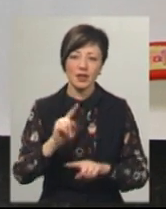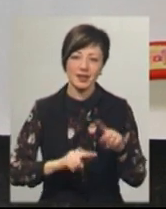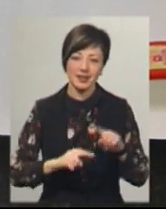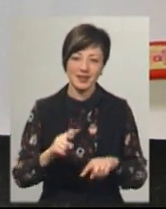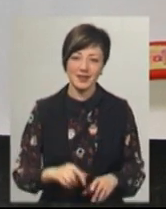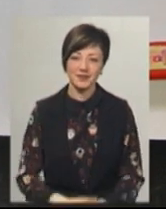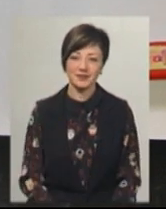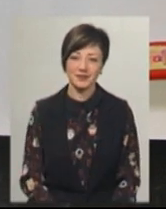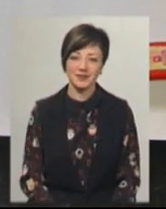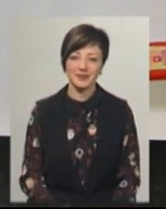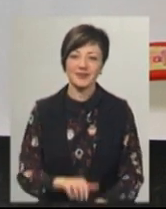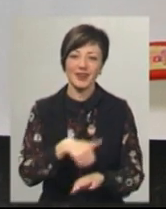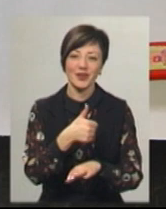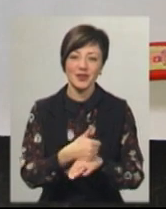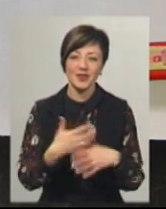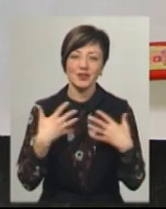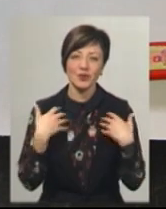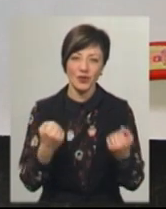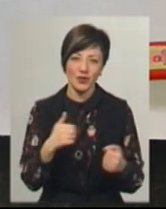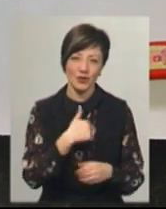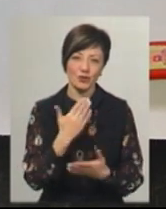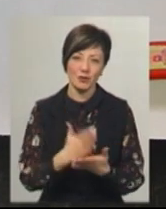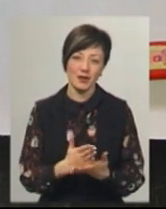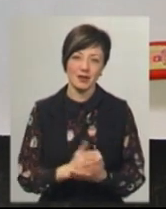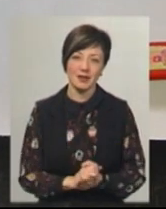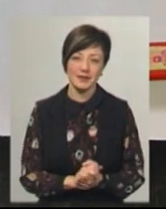рідних. Саме головне – здоров'я хочу мати.